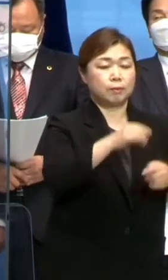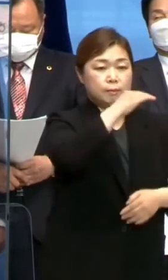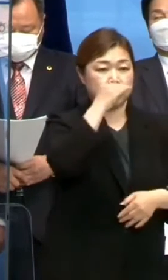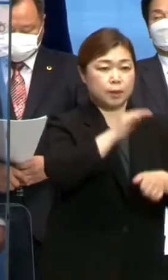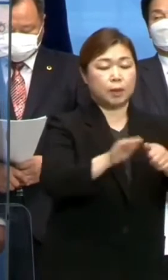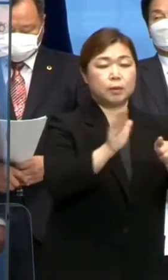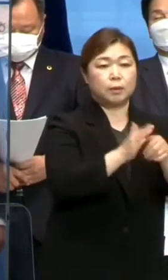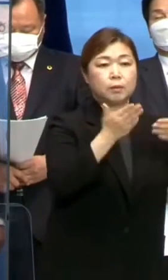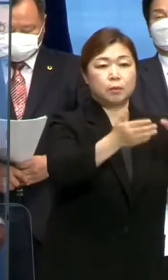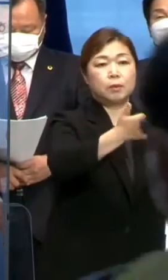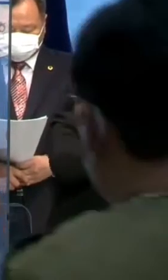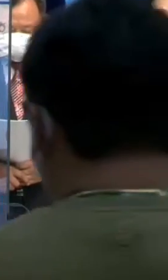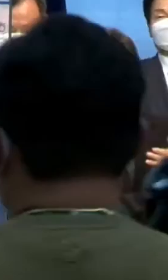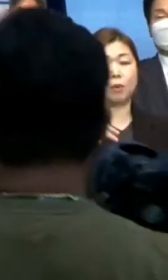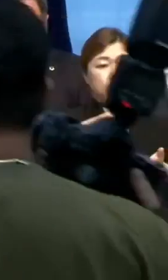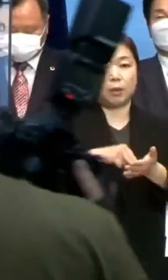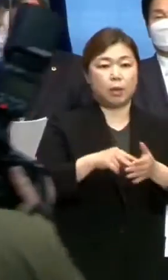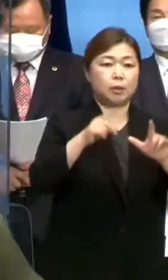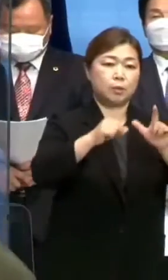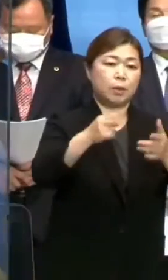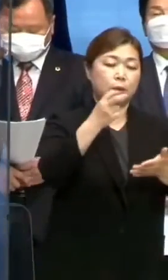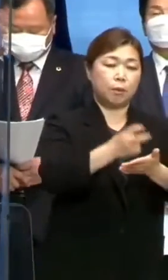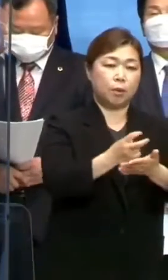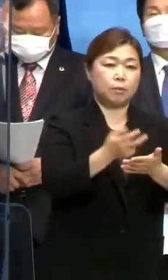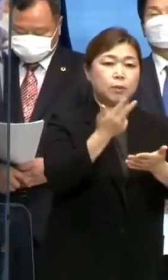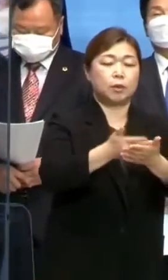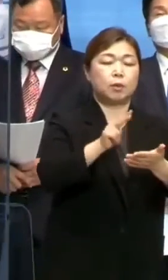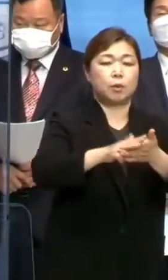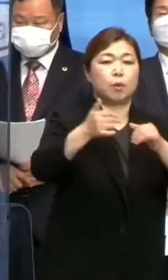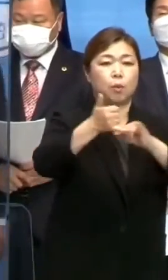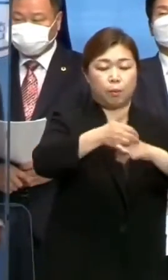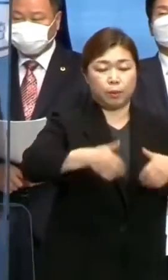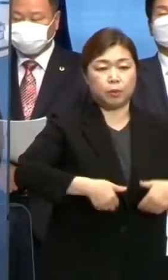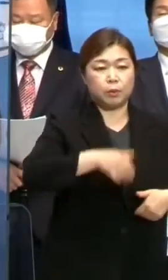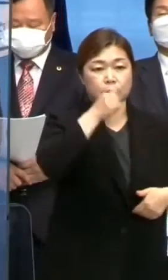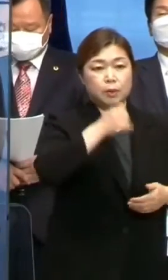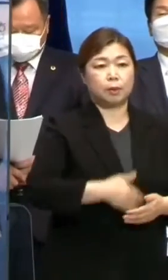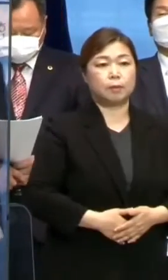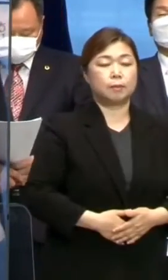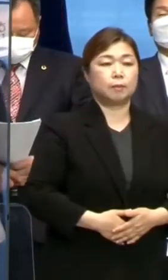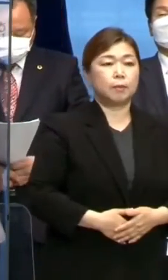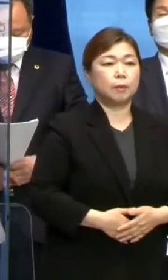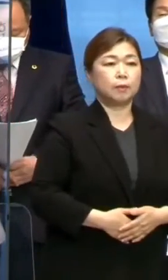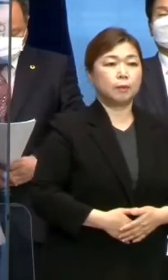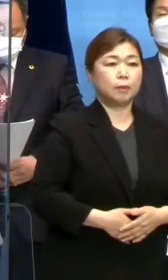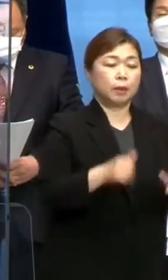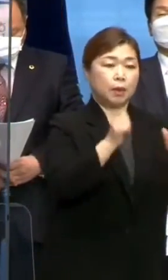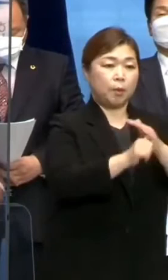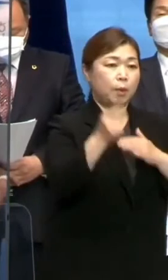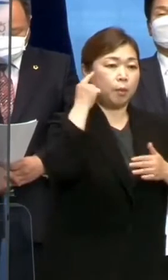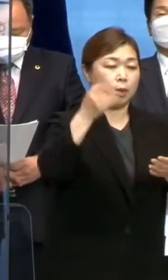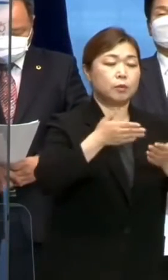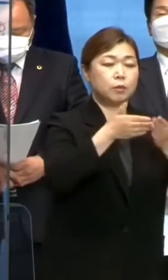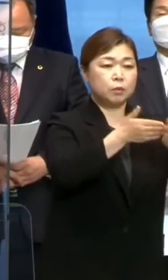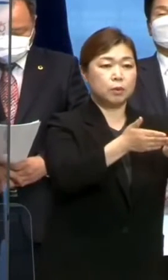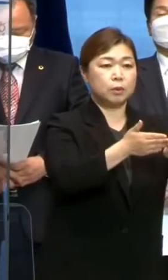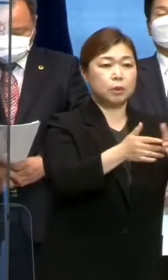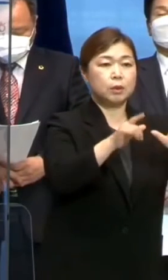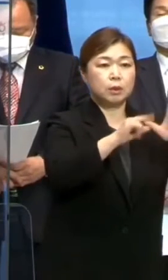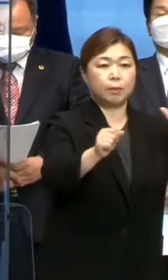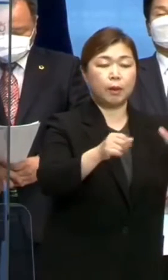지원할 수 있는 독립된 지방 의 브 재정이 필요합니다 예 10원이 대표발의 하시는 지 방의